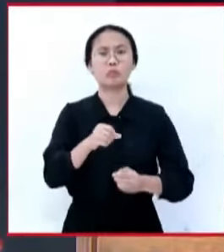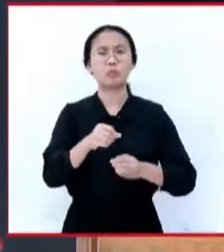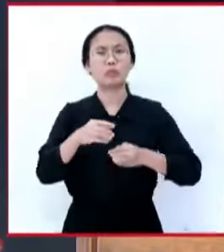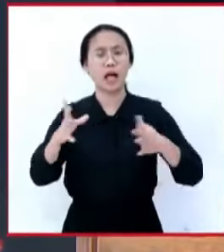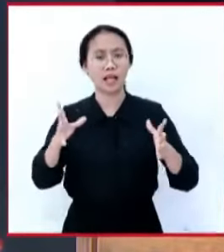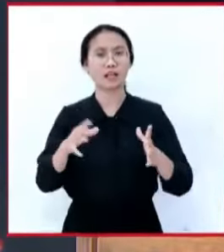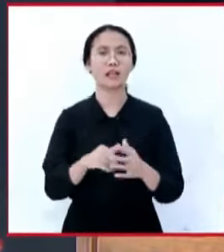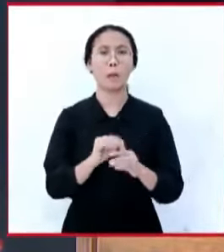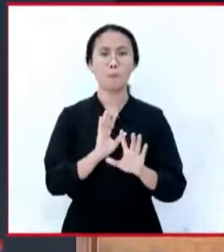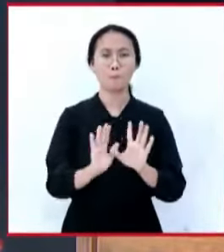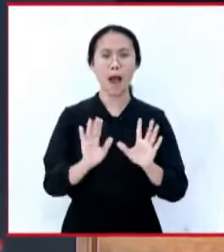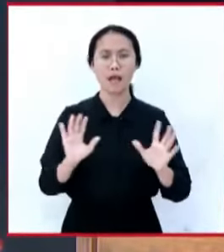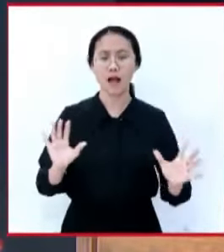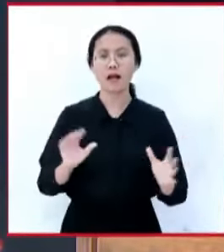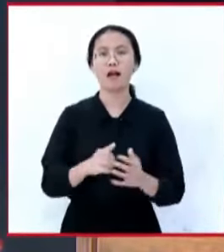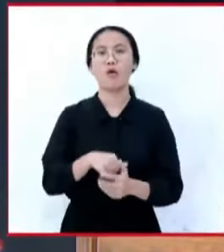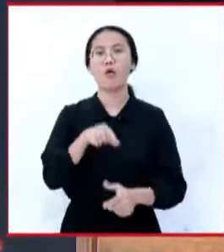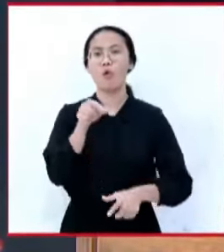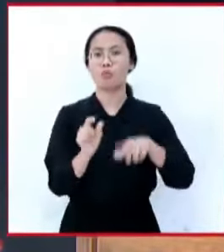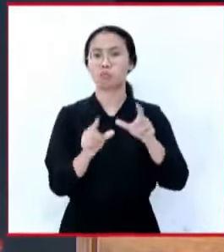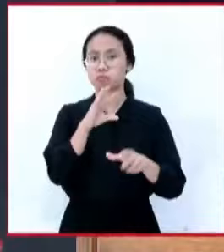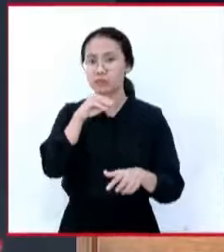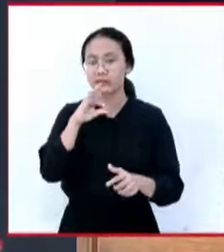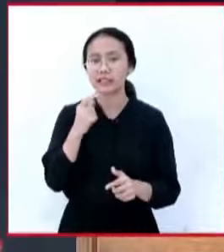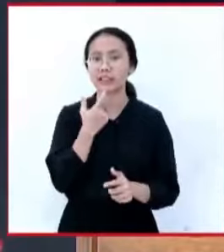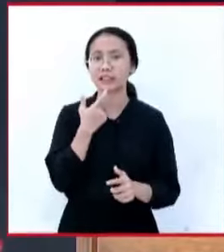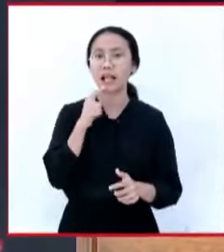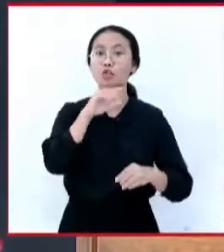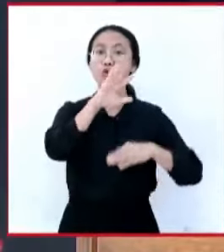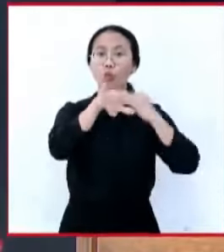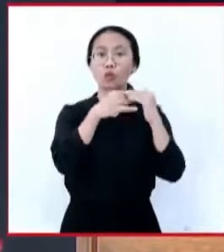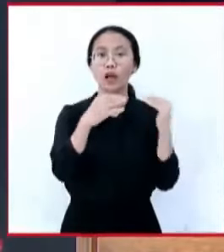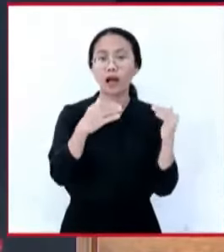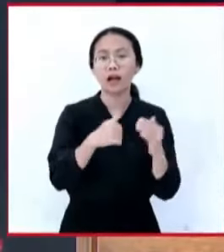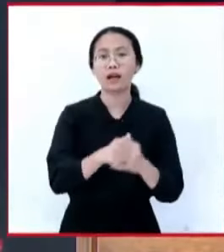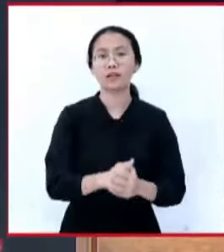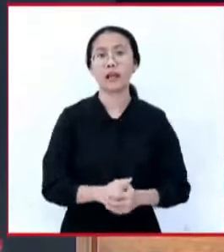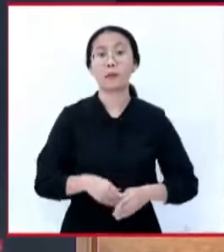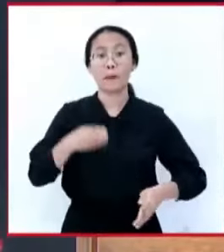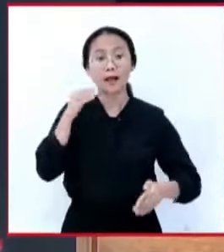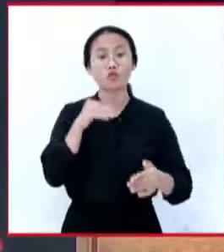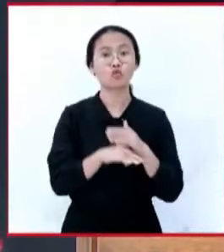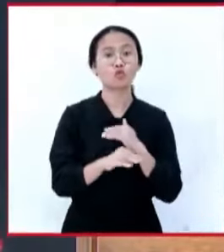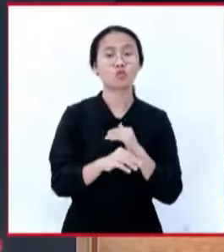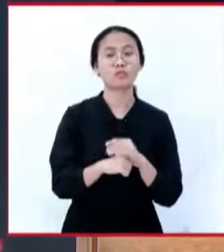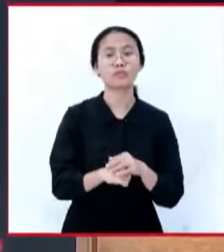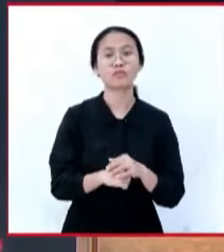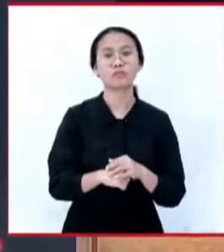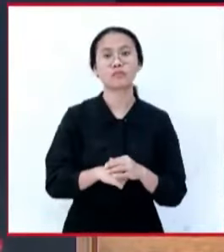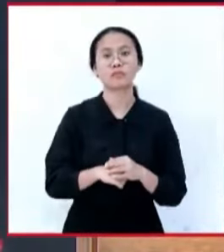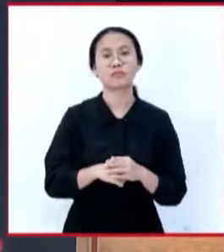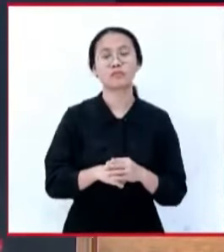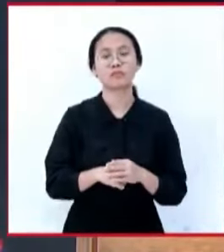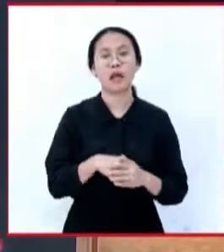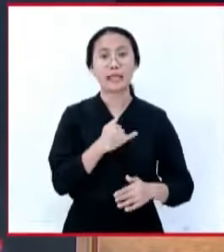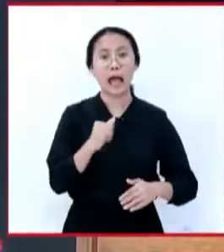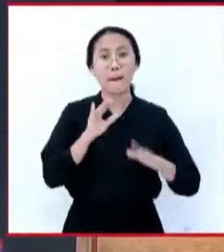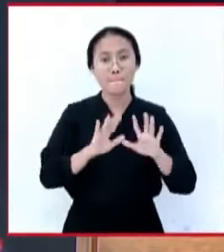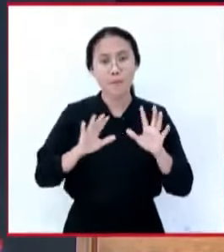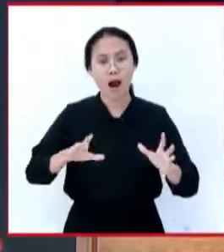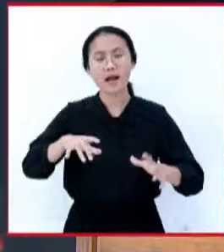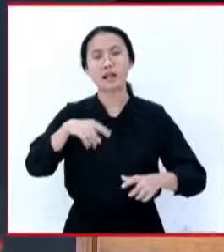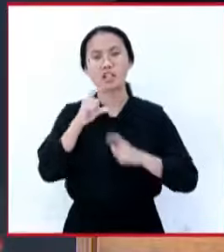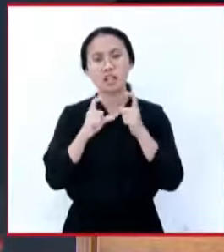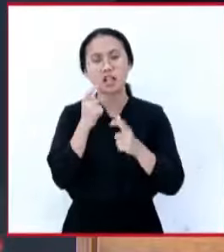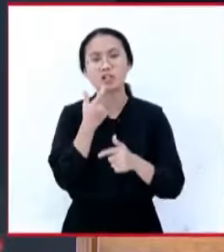sedikit dibicarakan oleh banyak tokoh Alkitab dan termasuk yang paling bicara banyak tentang surga